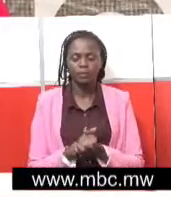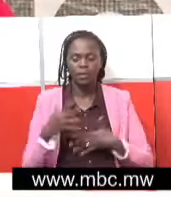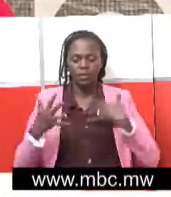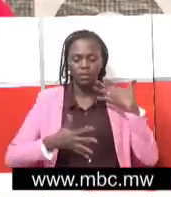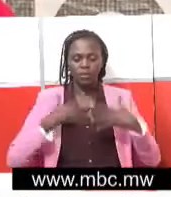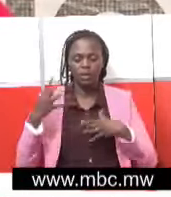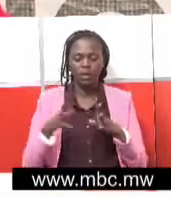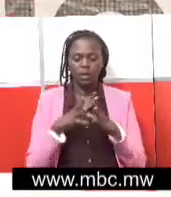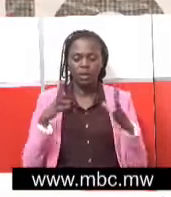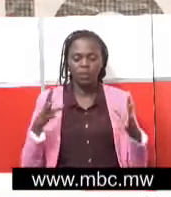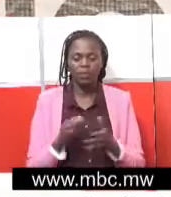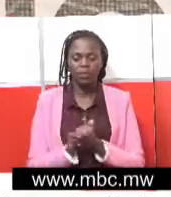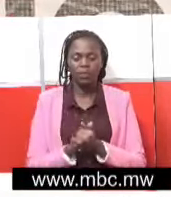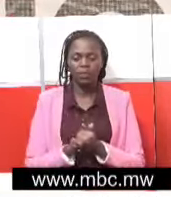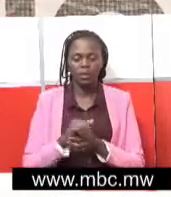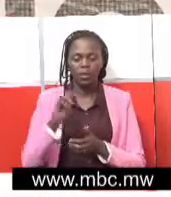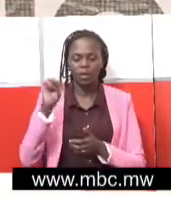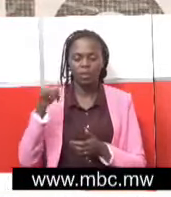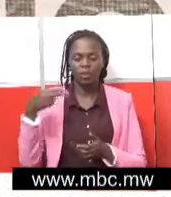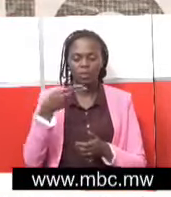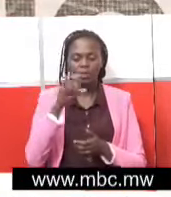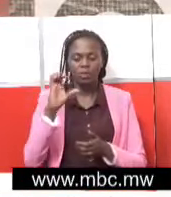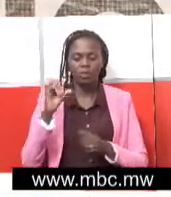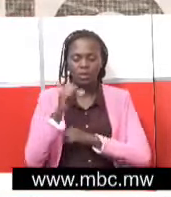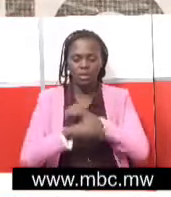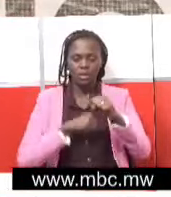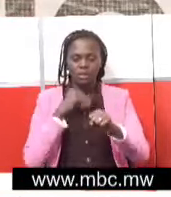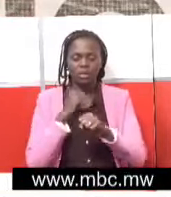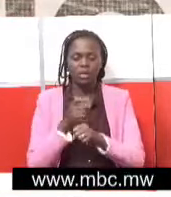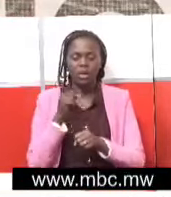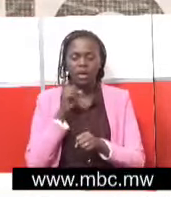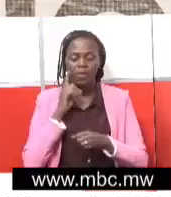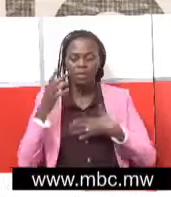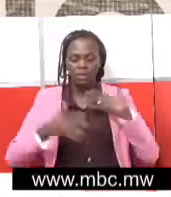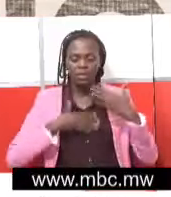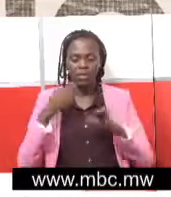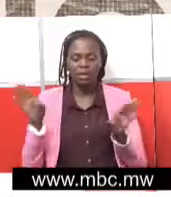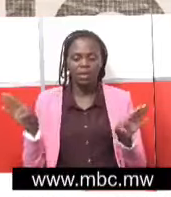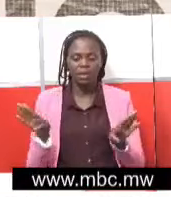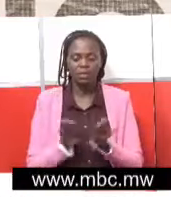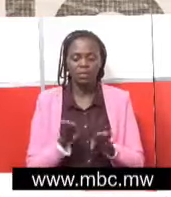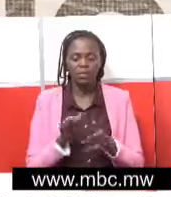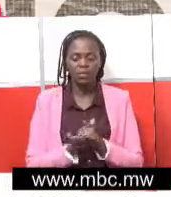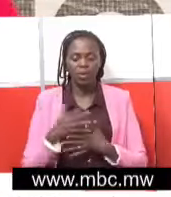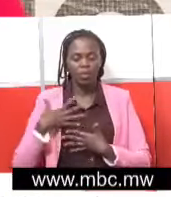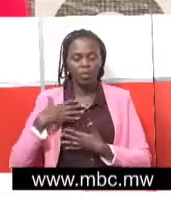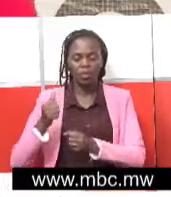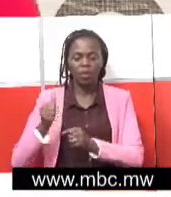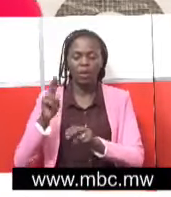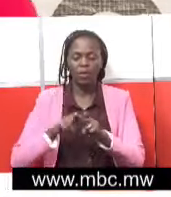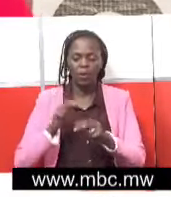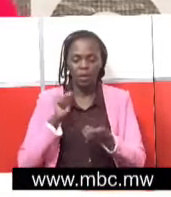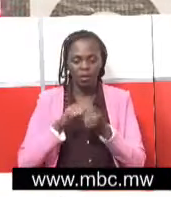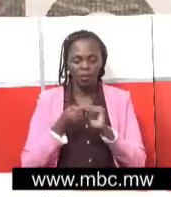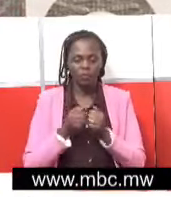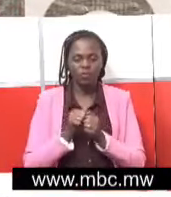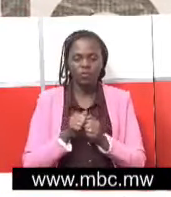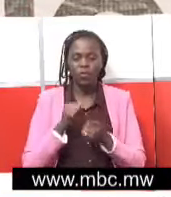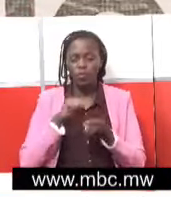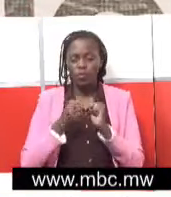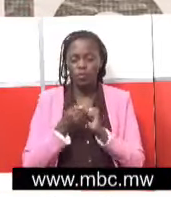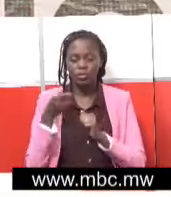ndi manja Malawi Human Rights tifunaso next year tizakuombere ndi manja. So ndimakhulupira kuti pakakhala vuto,